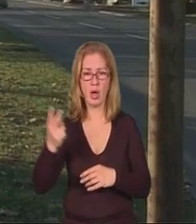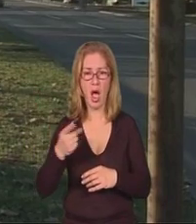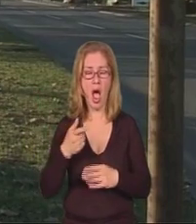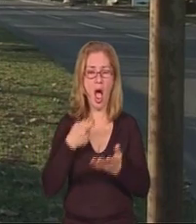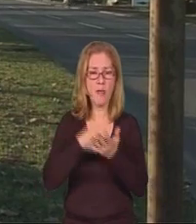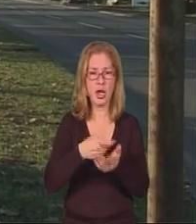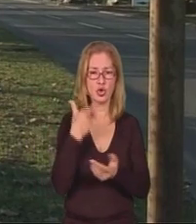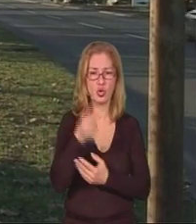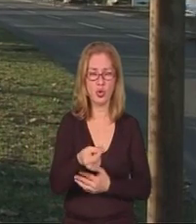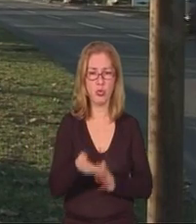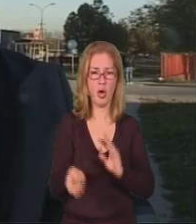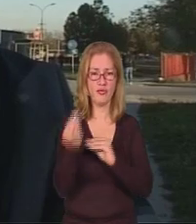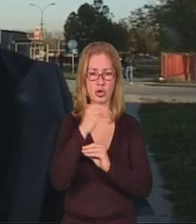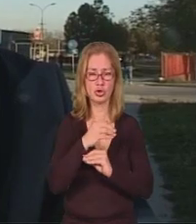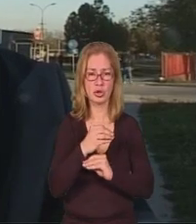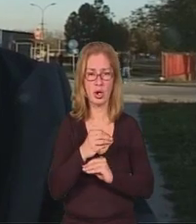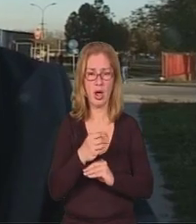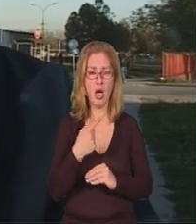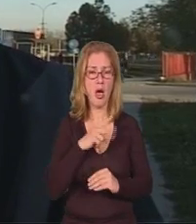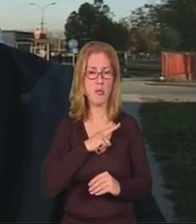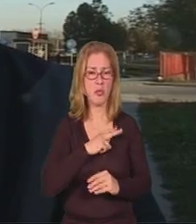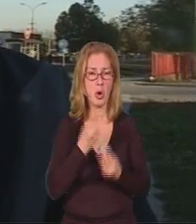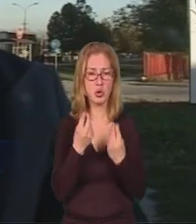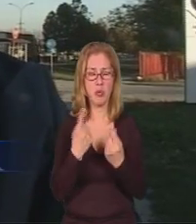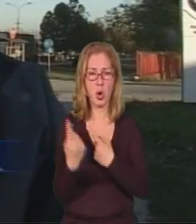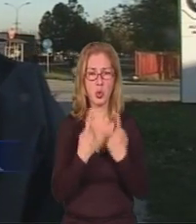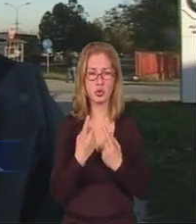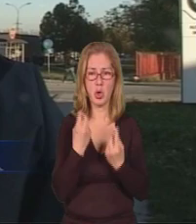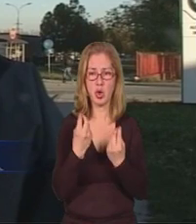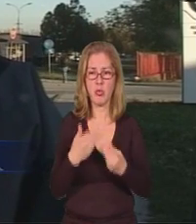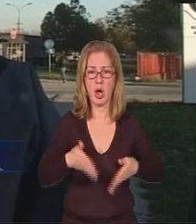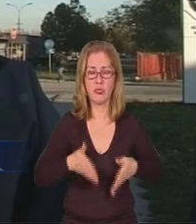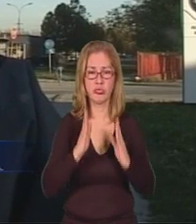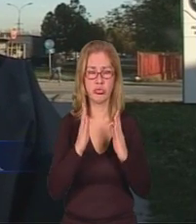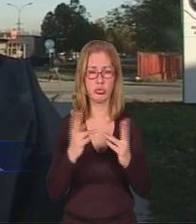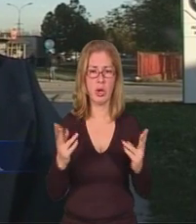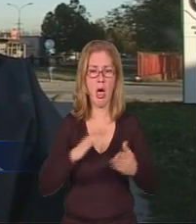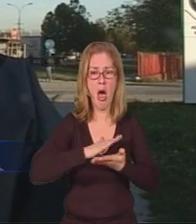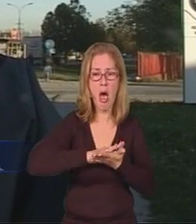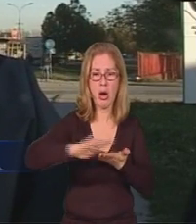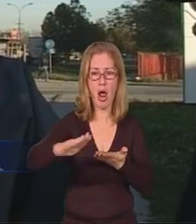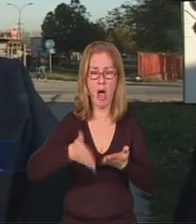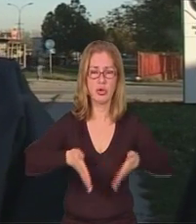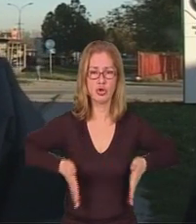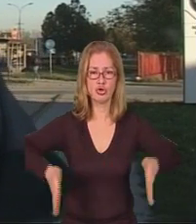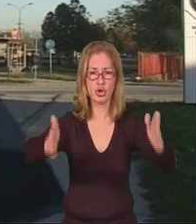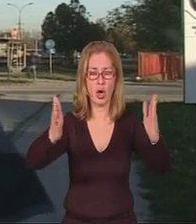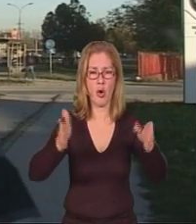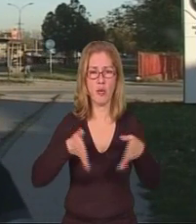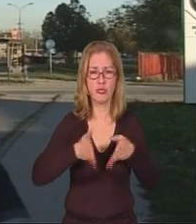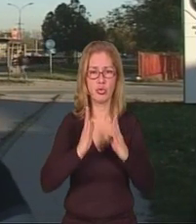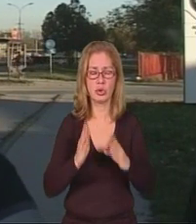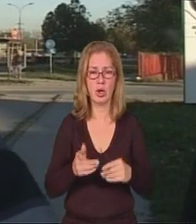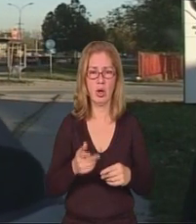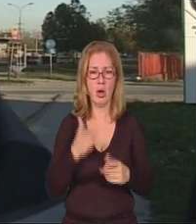da ipak plaćaju duplo više. Mi imamo ovde povoljne uslove, dobar put, ravno širok put i da je